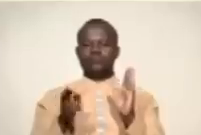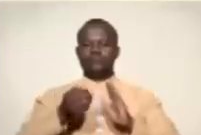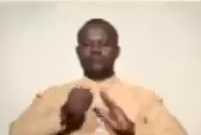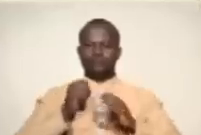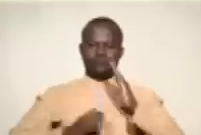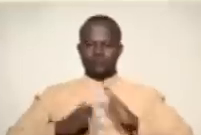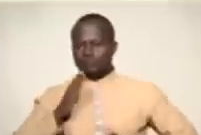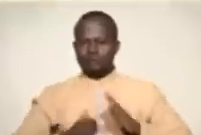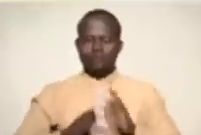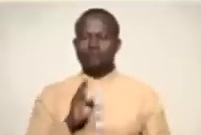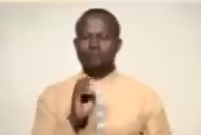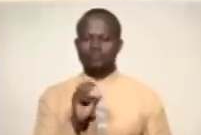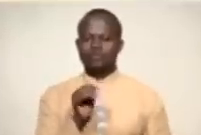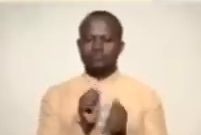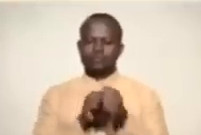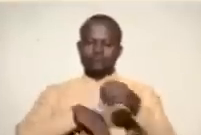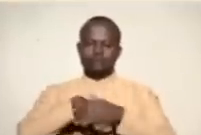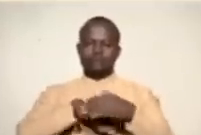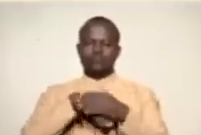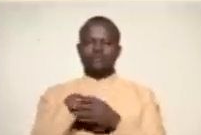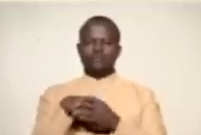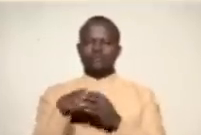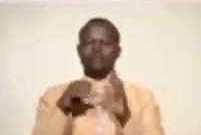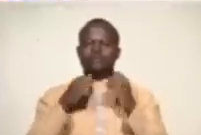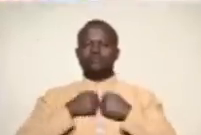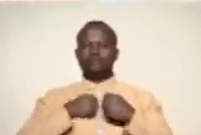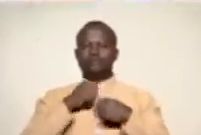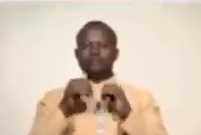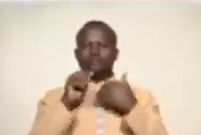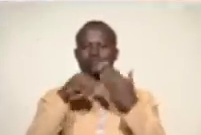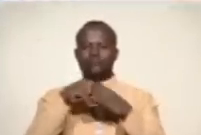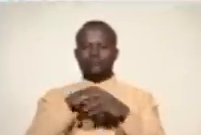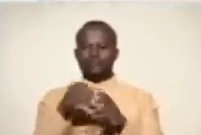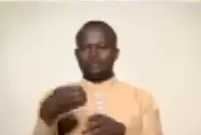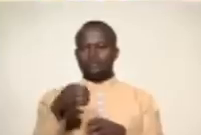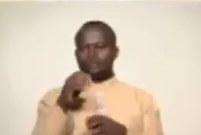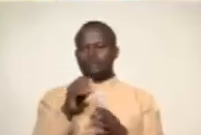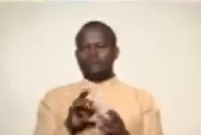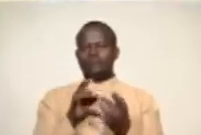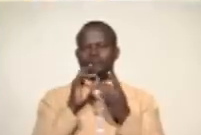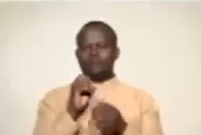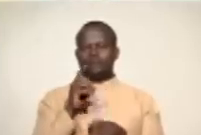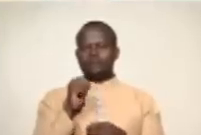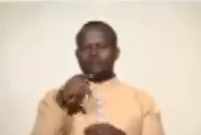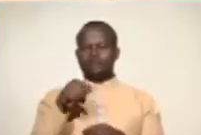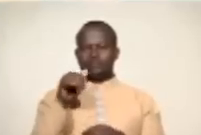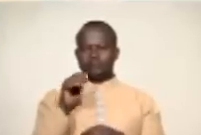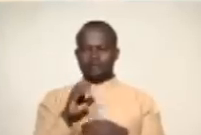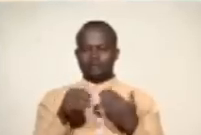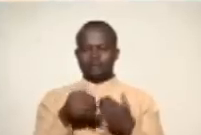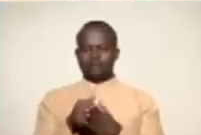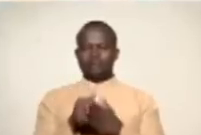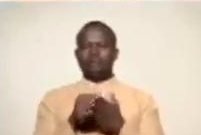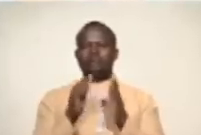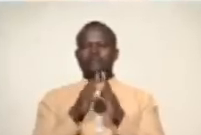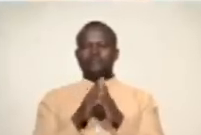ngororamubiri, imikino ya boce ndetse n'umupira w'amaguru, kandi imikino rero amakipe y'u Rwanda agomba gukinamo muri imikino y'igikombe cy'isi cya Special Olympics mu gihugu cy'Ubudage mu